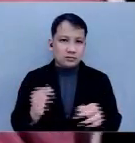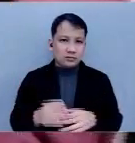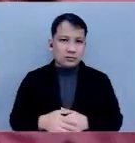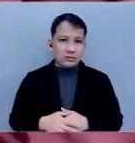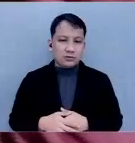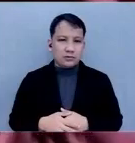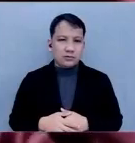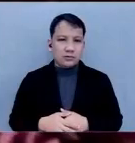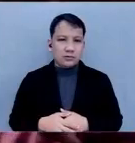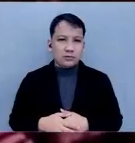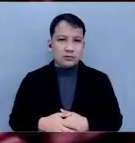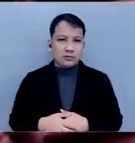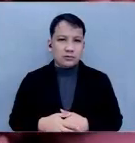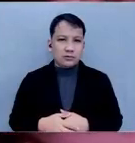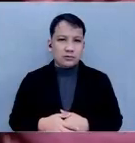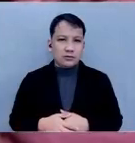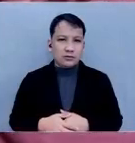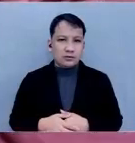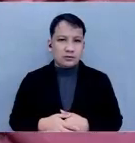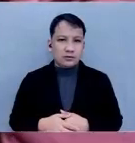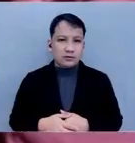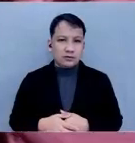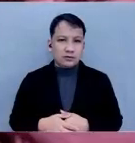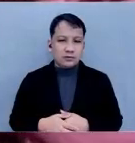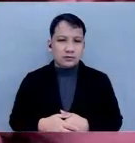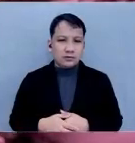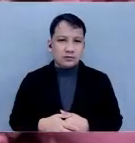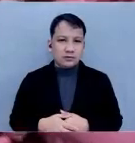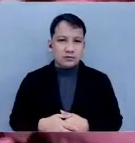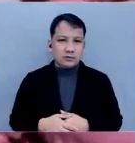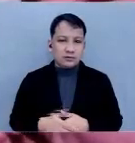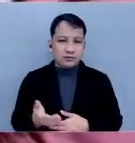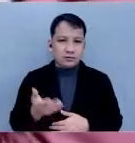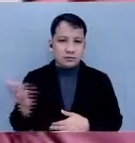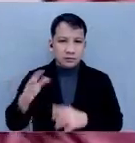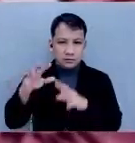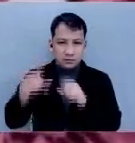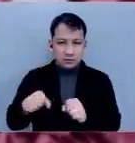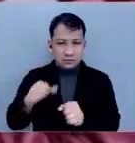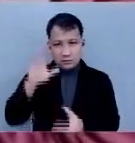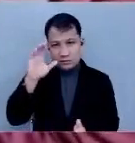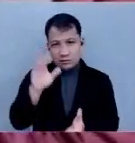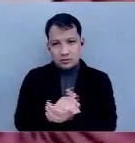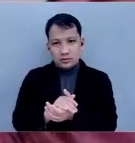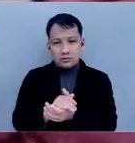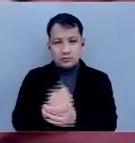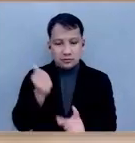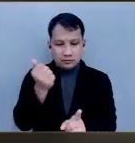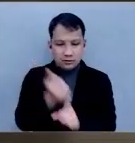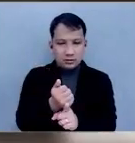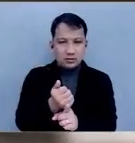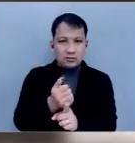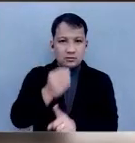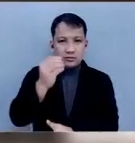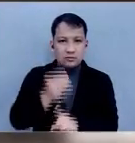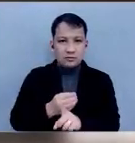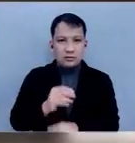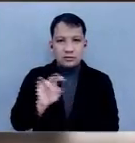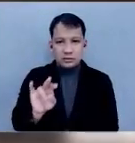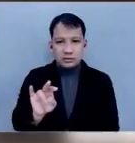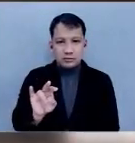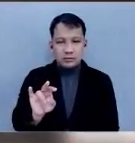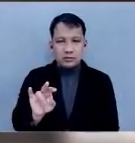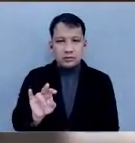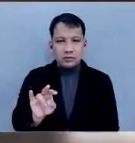You go with this one. Dinukot ang dalawa kasamang kanilang mga mister ng sumalakay ang Hamas noong October 7. Sabi ng